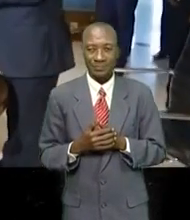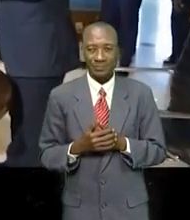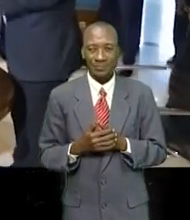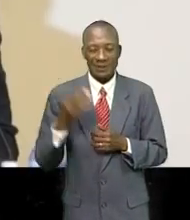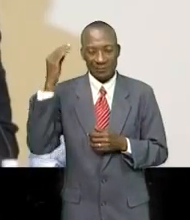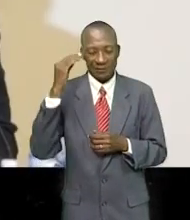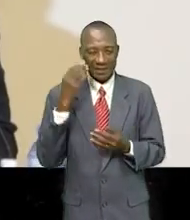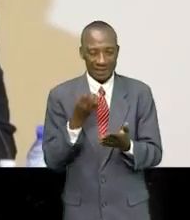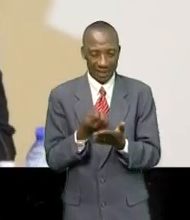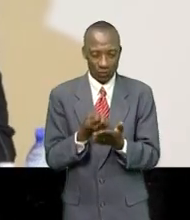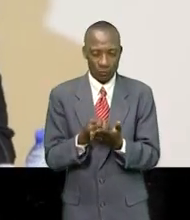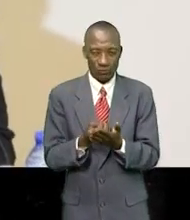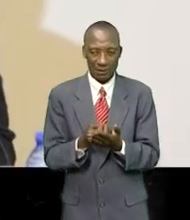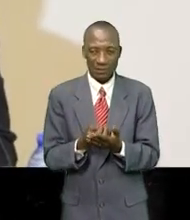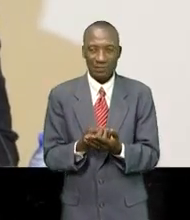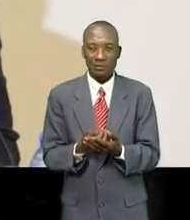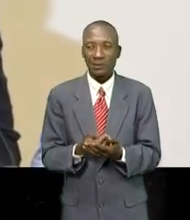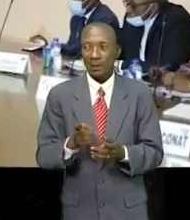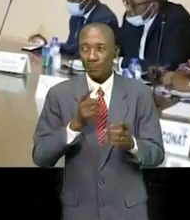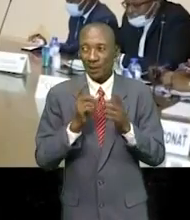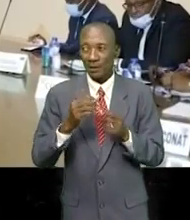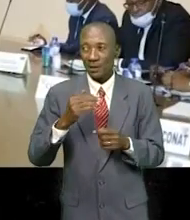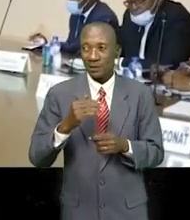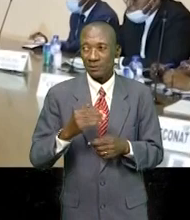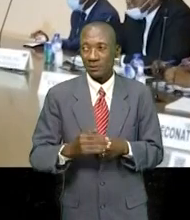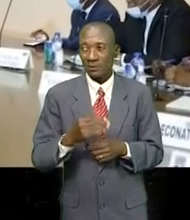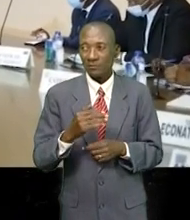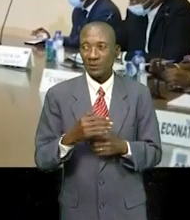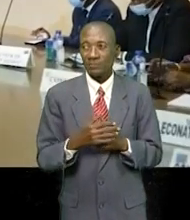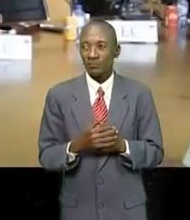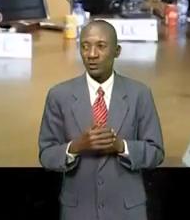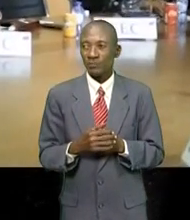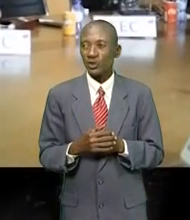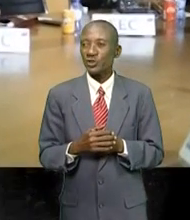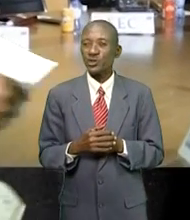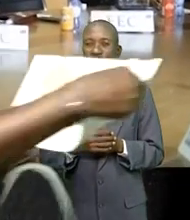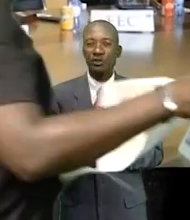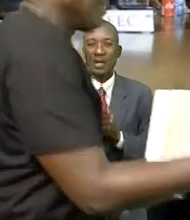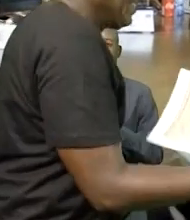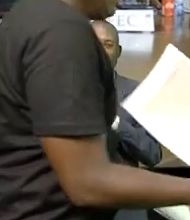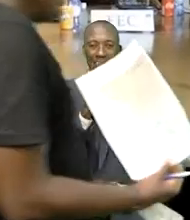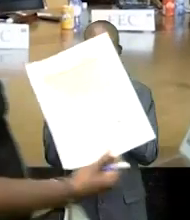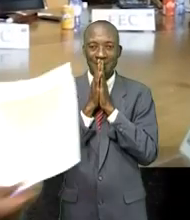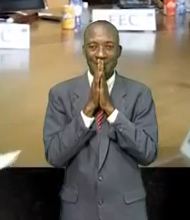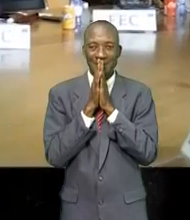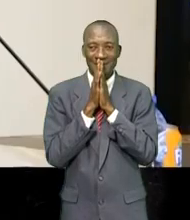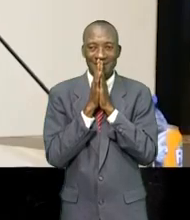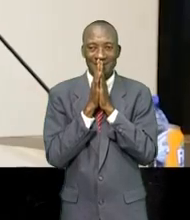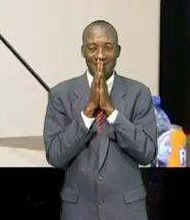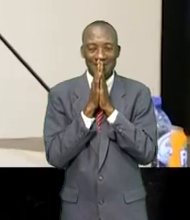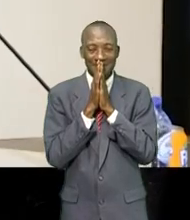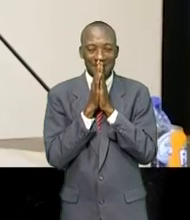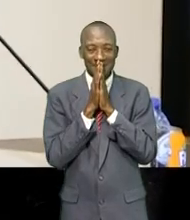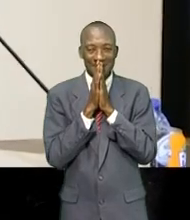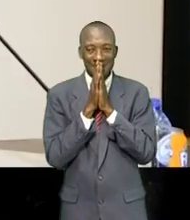l'économie détendu qui prend la parole devant les membres de la Fédération des entreprises du Congo FEC qu'il considère comme des partenaires